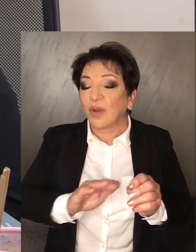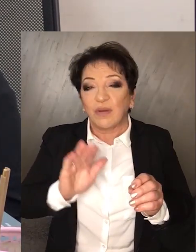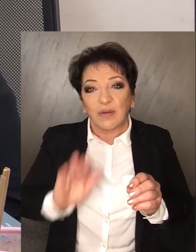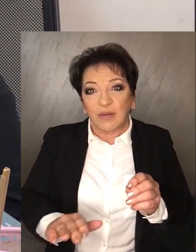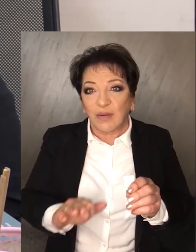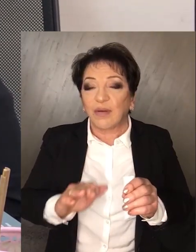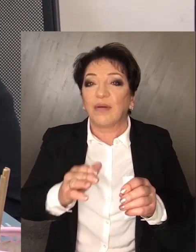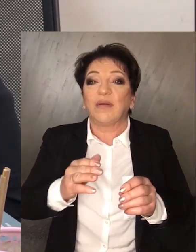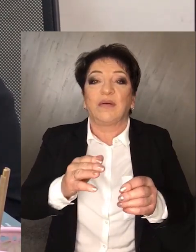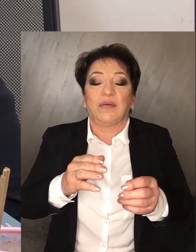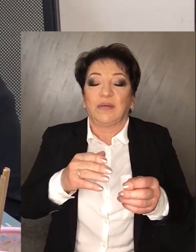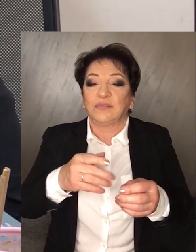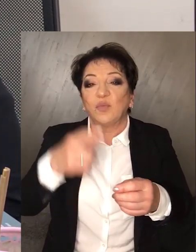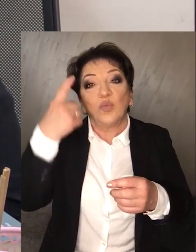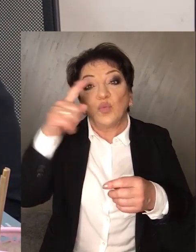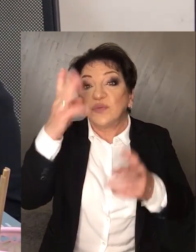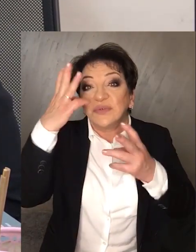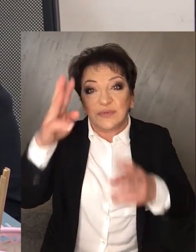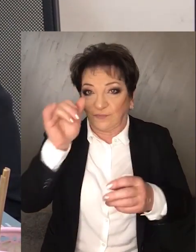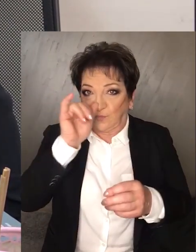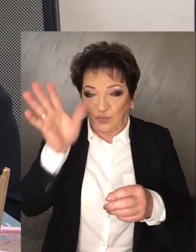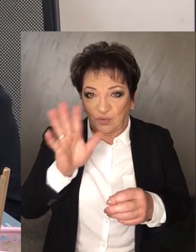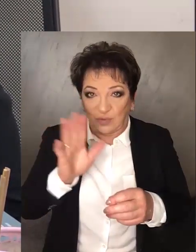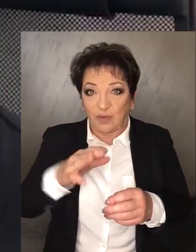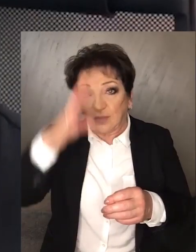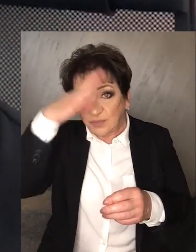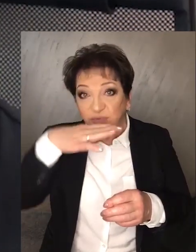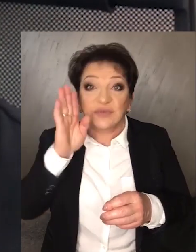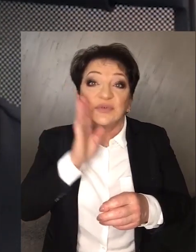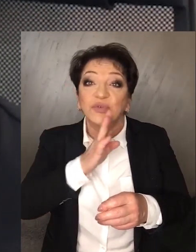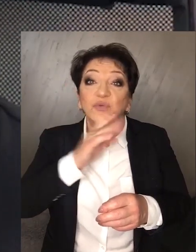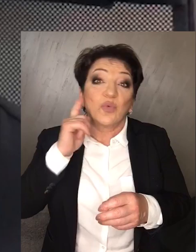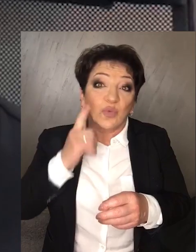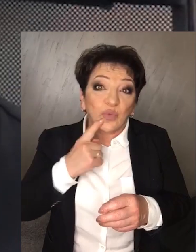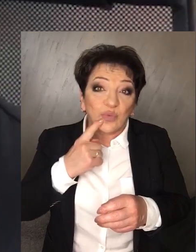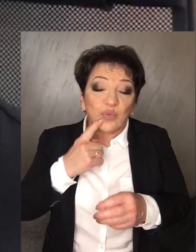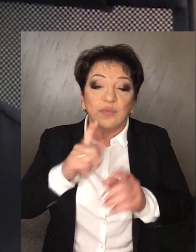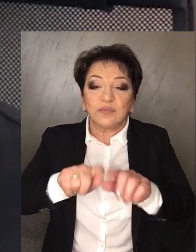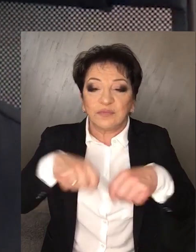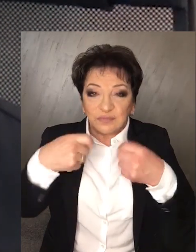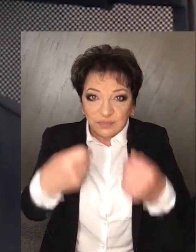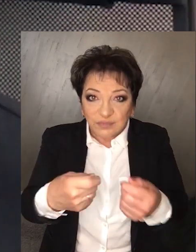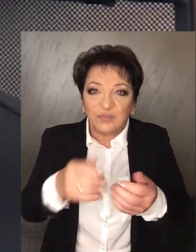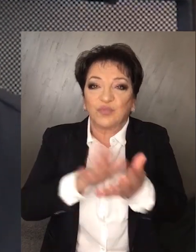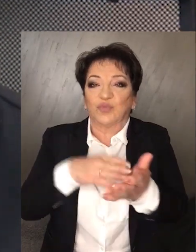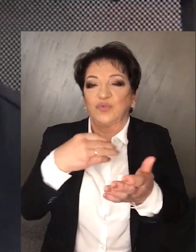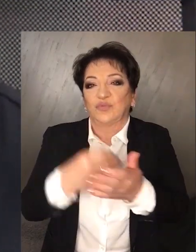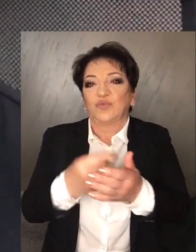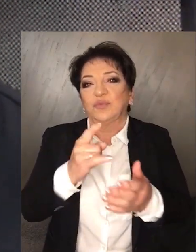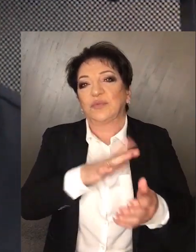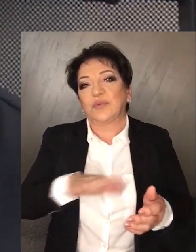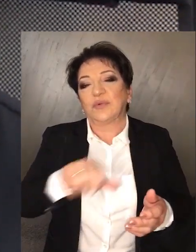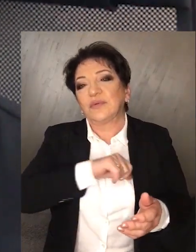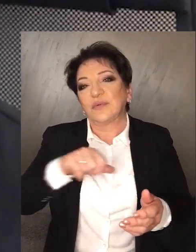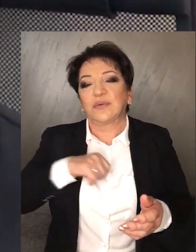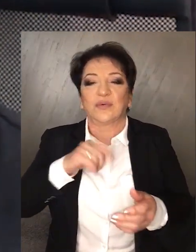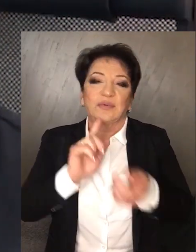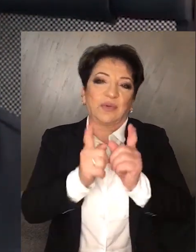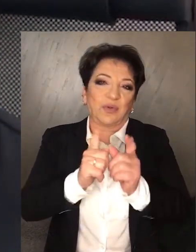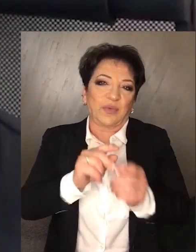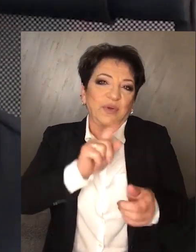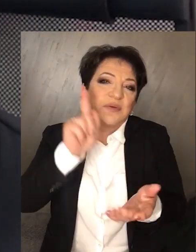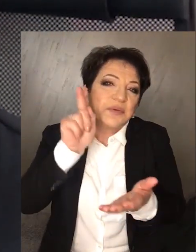Ժեստերի լեզվի թարգմանիչ խուլծնողներ ունեցող երեխաները այլ ընտրանք չունեն, որ իրենք